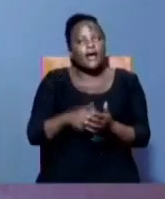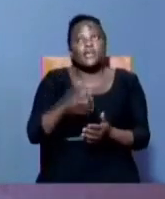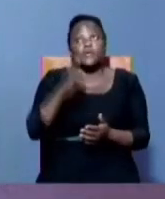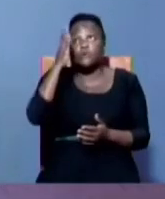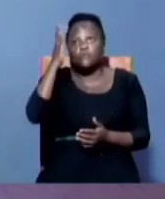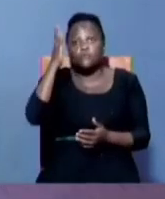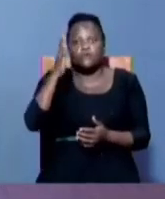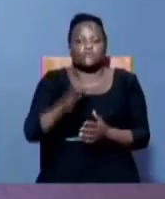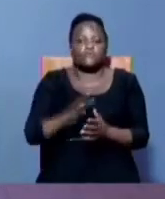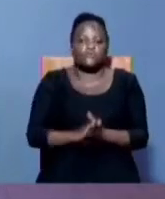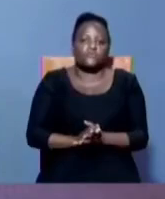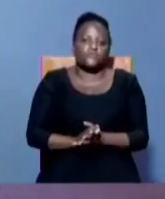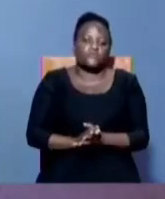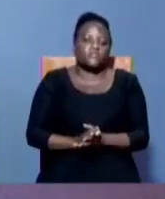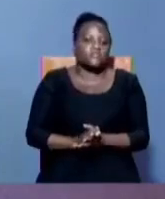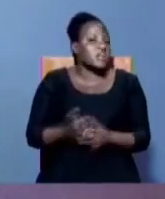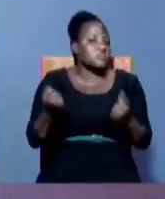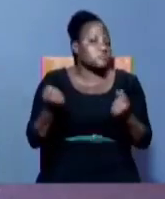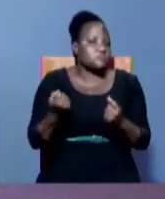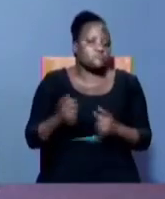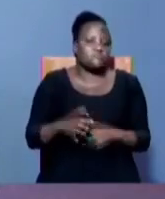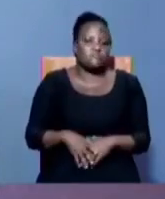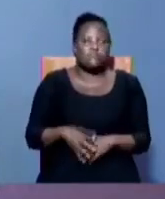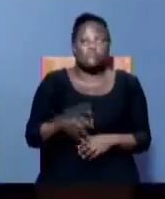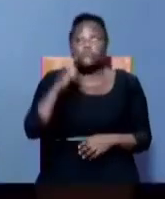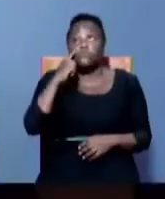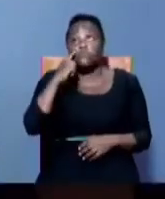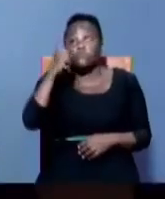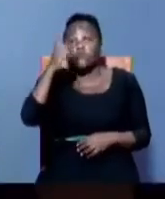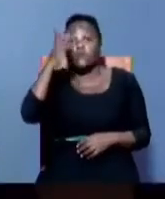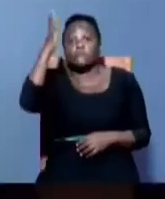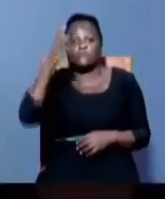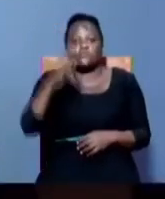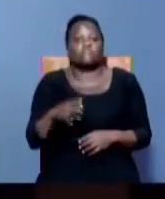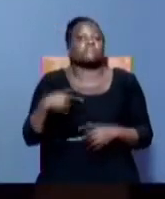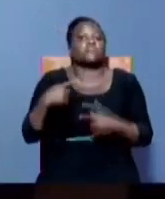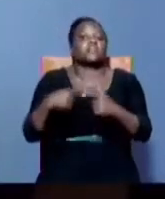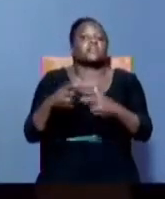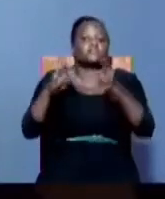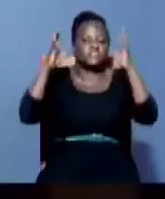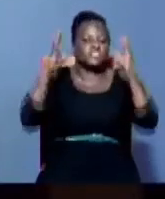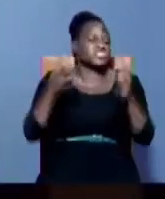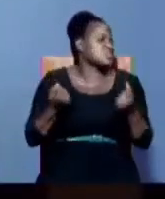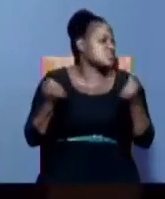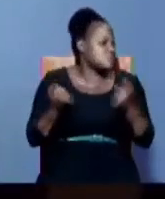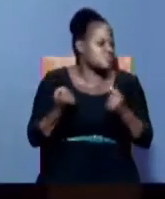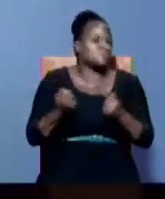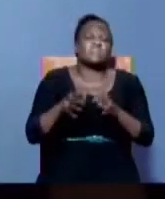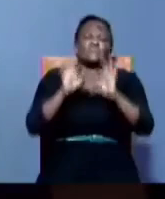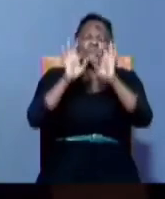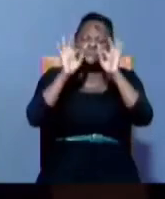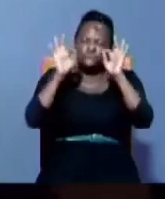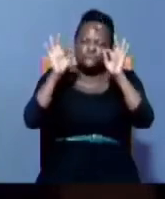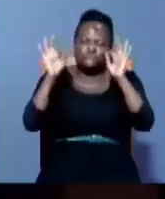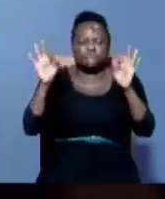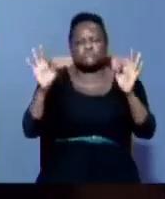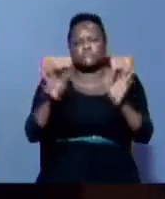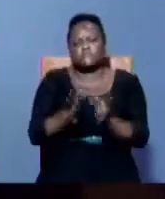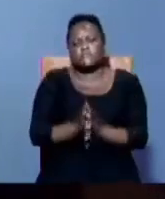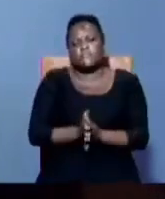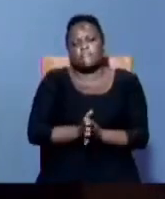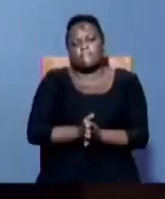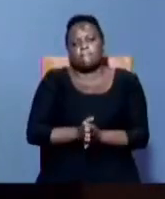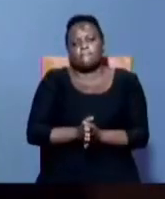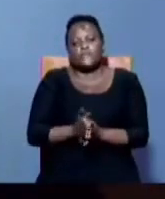uwezo ukamuona na ukaishi, ndipo maandiko yanavyoeleza. Kwa hiyo ni utukufu uliokuwa ume wa ajabu pale, hata